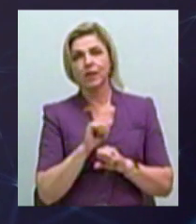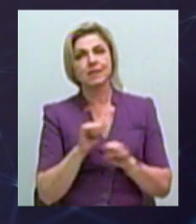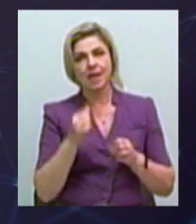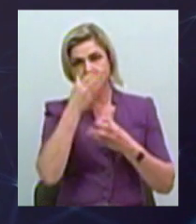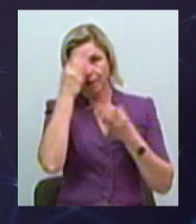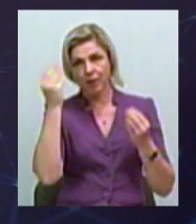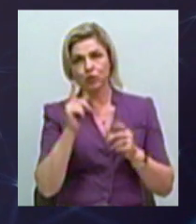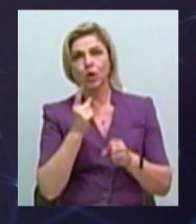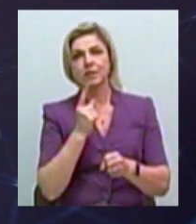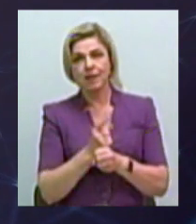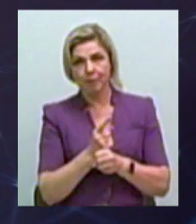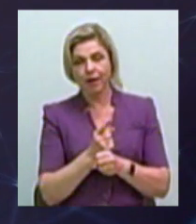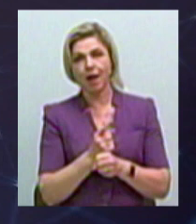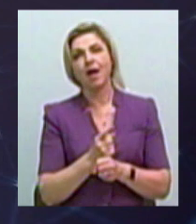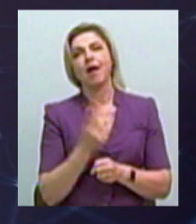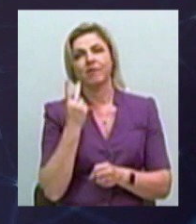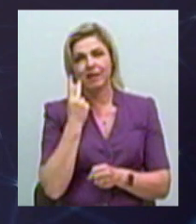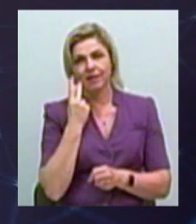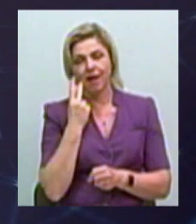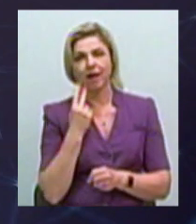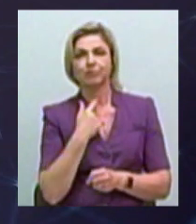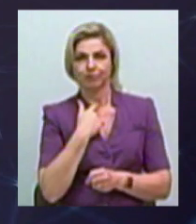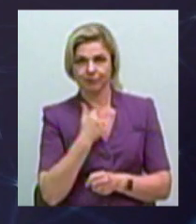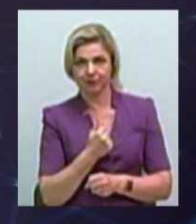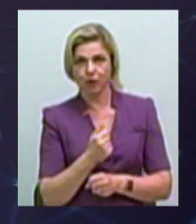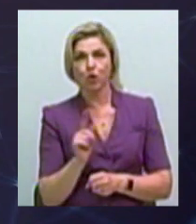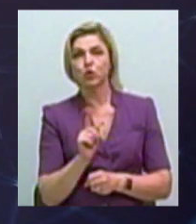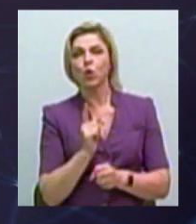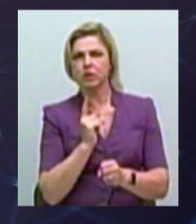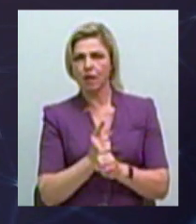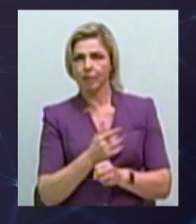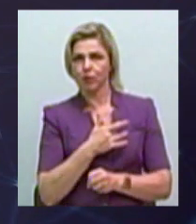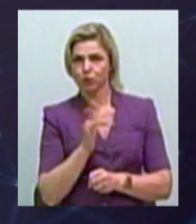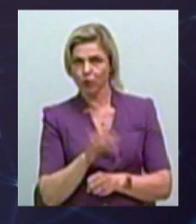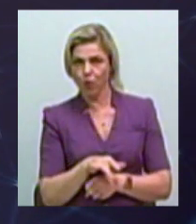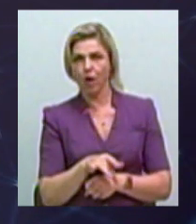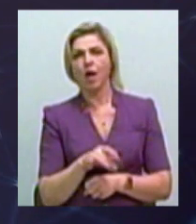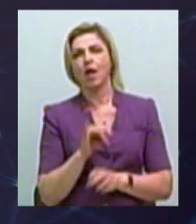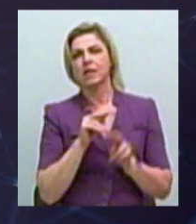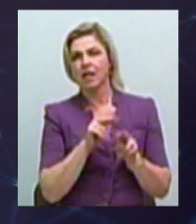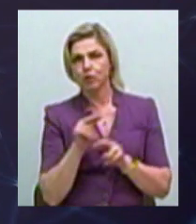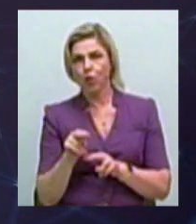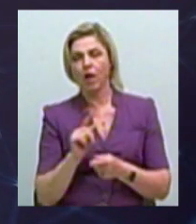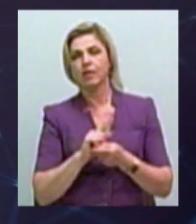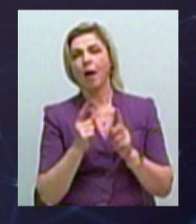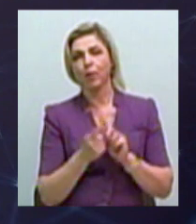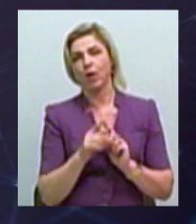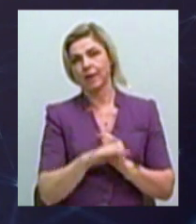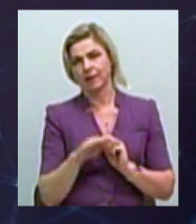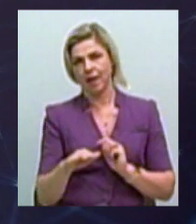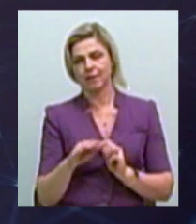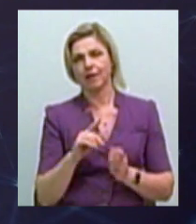що заборонений плід найсолодший. Те, що забороняється, категорично забороняється, відслідковує, те навпаки для дитини